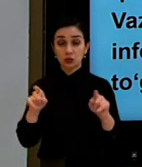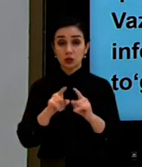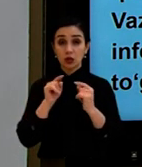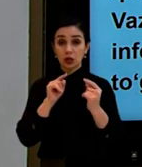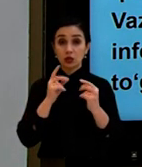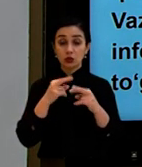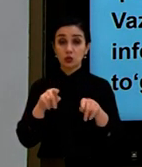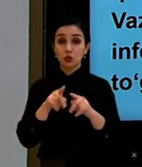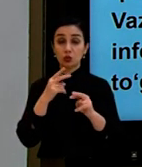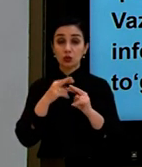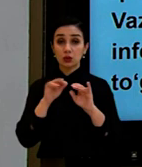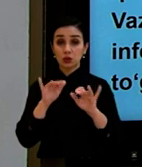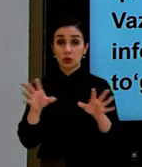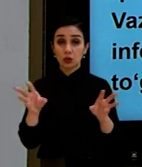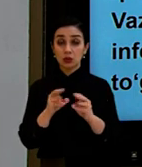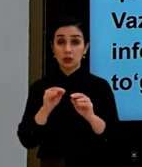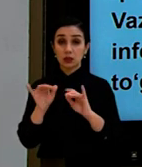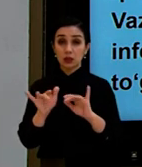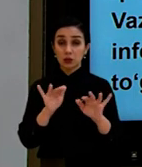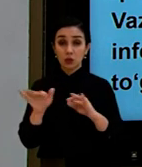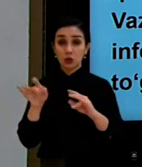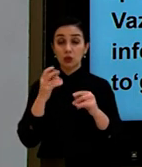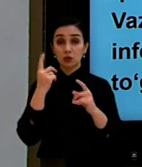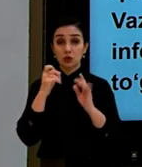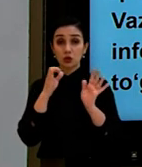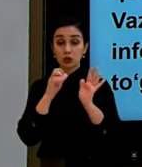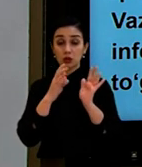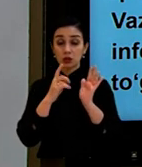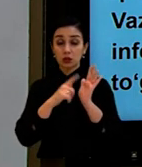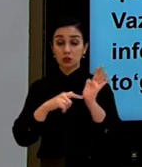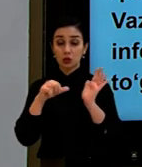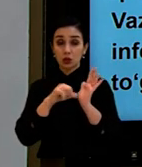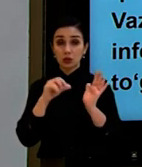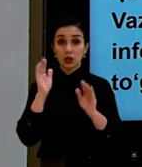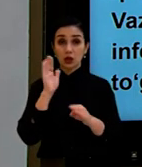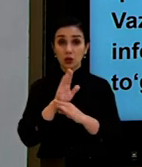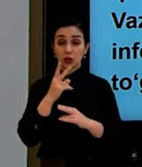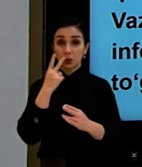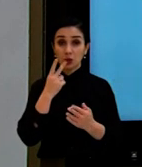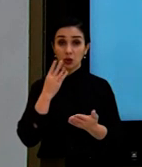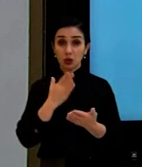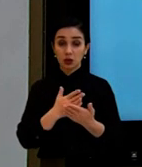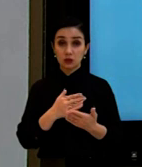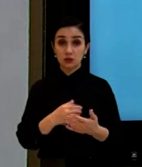qarshi qo'shimcha chora-tadbirlar to'g'risidagi 176-sonli qaroriga binoan